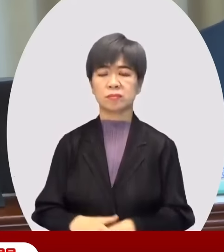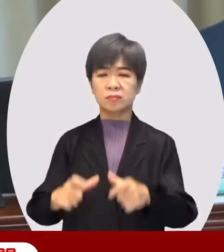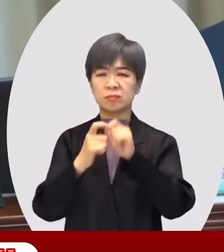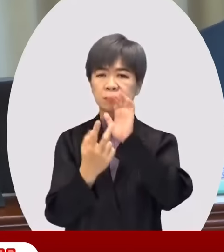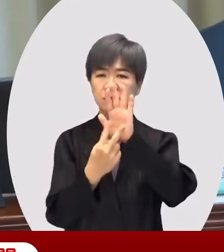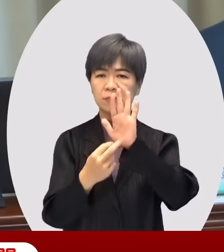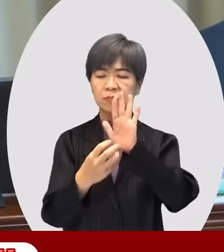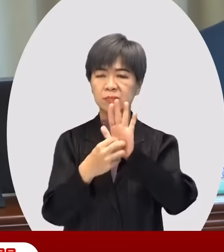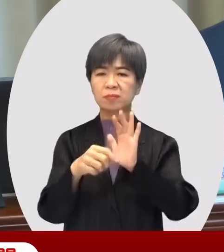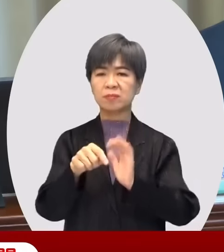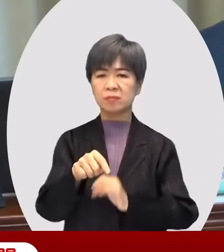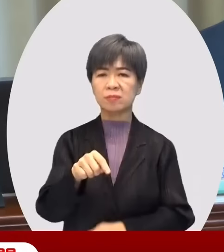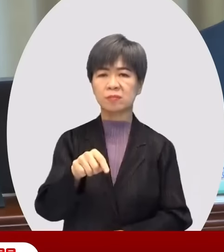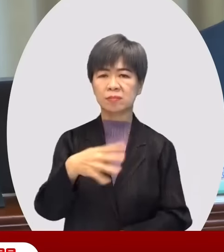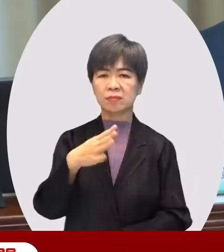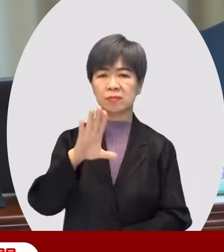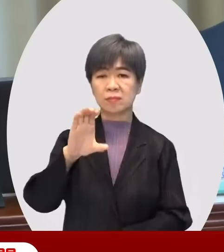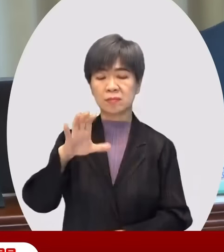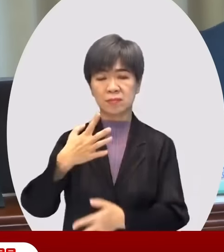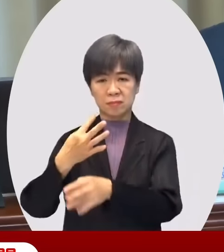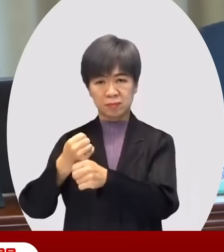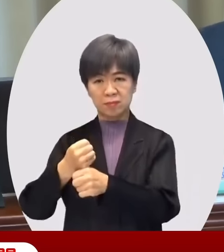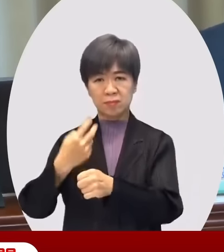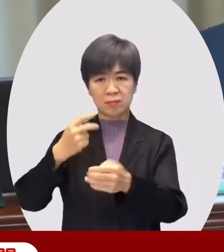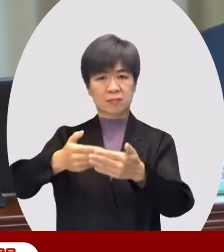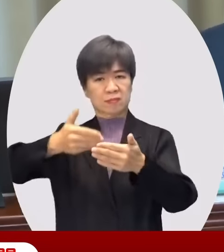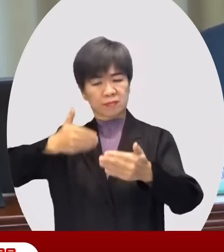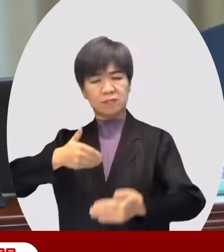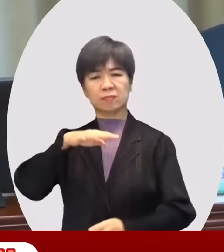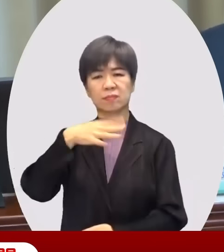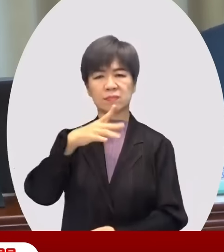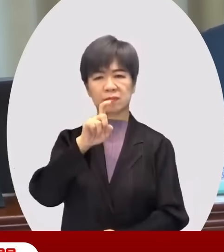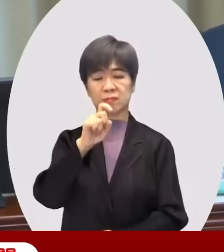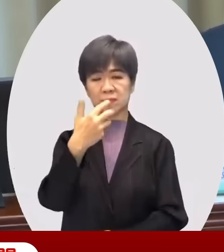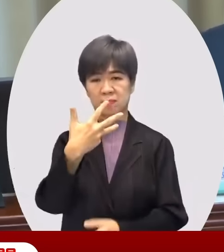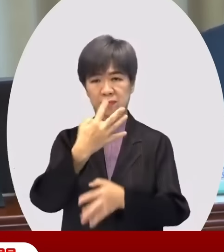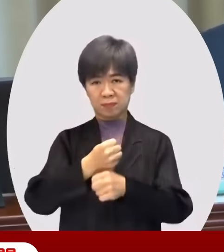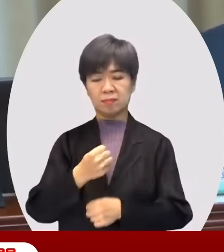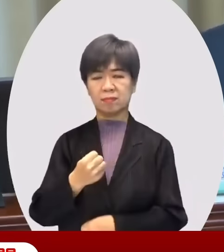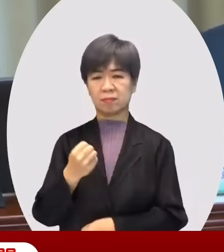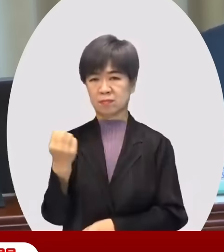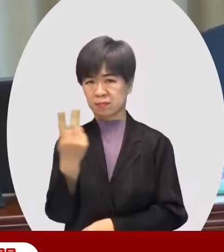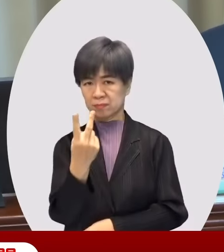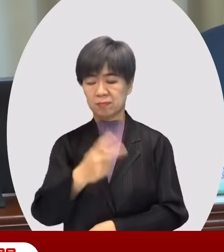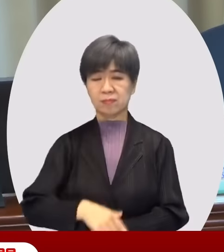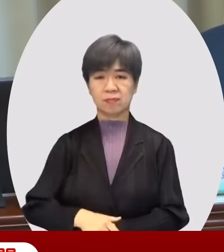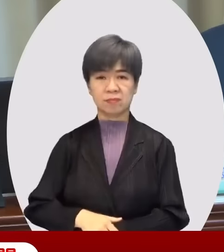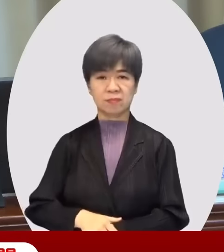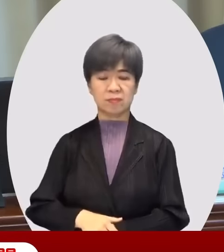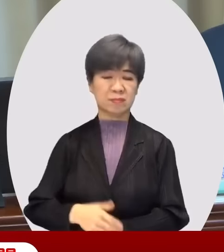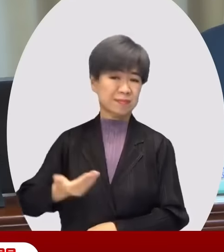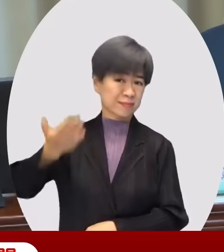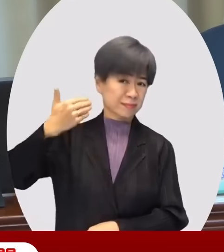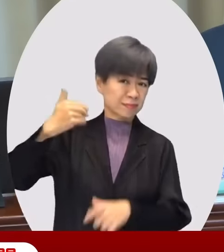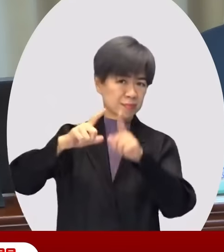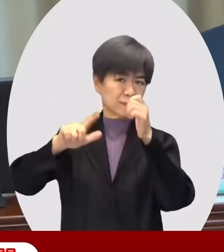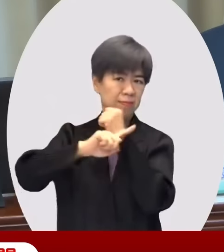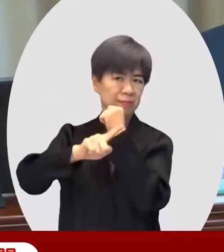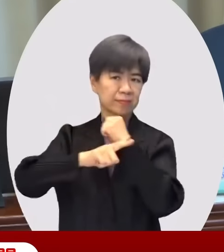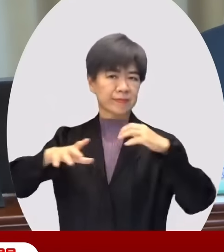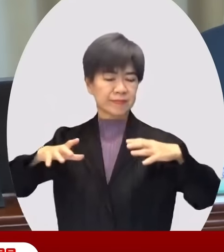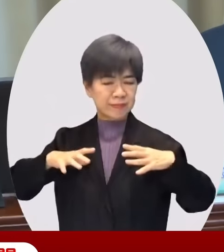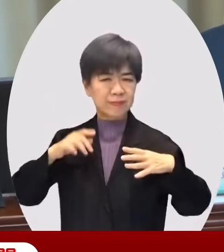释字这个499号解释跟更早的释字418号解释。那过去的大法官事实